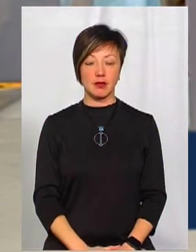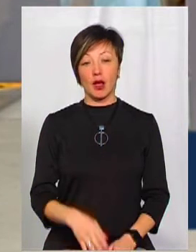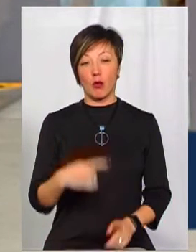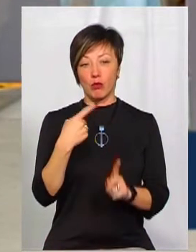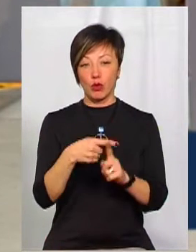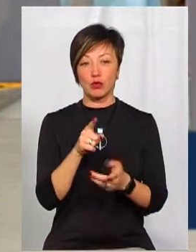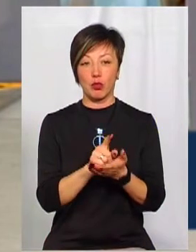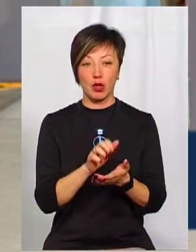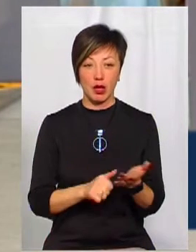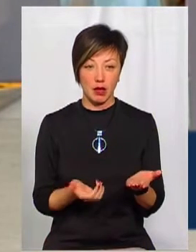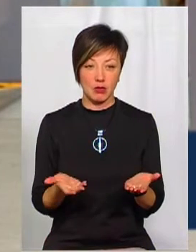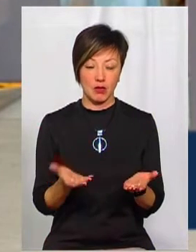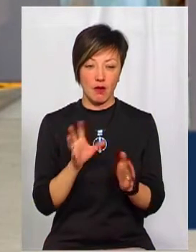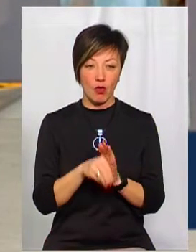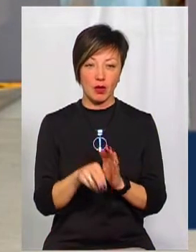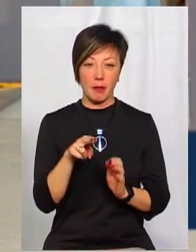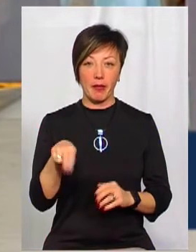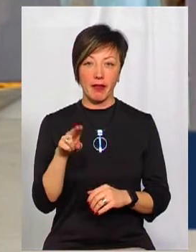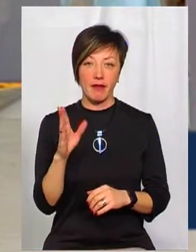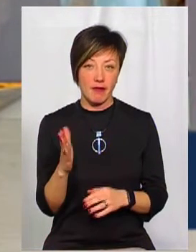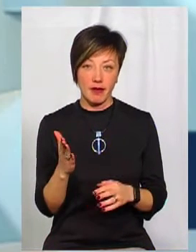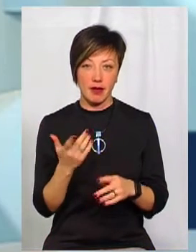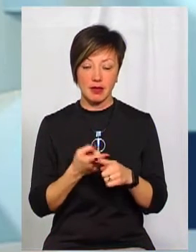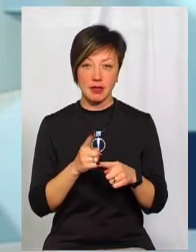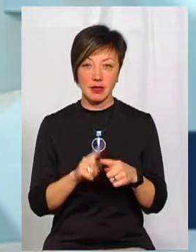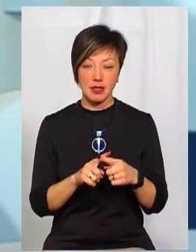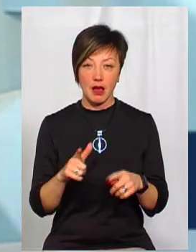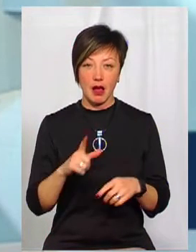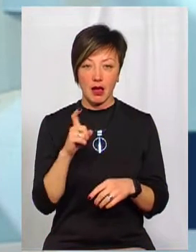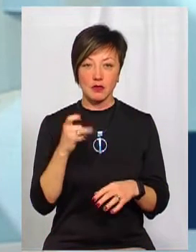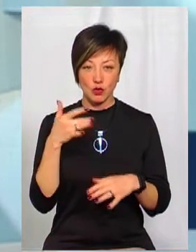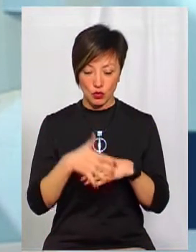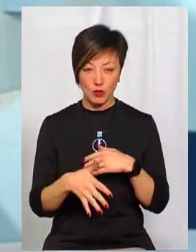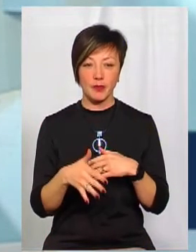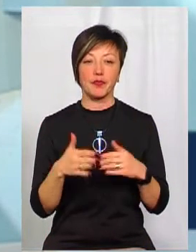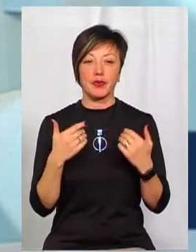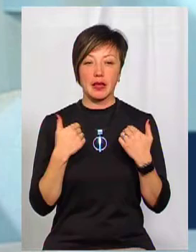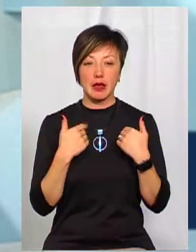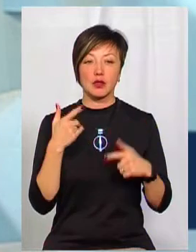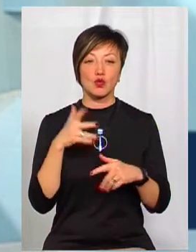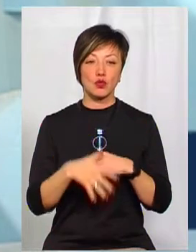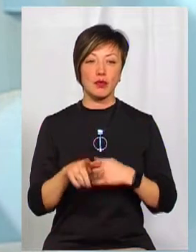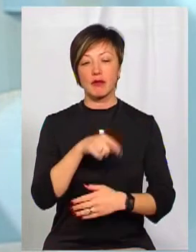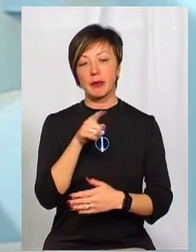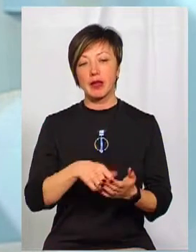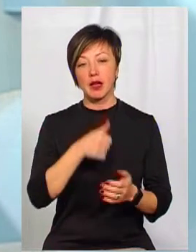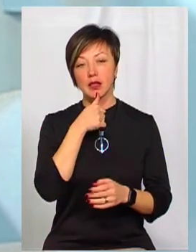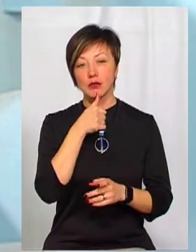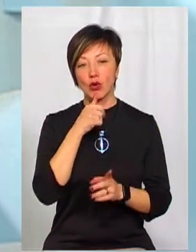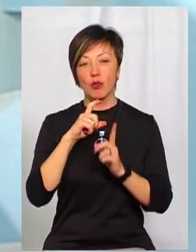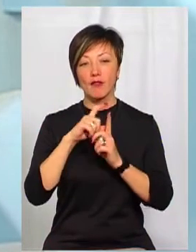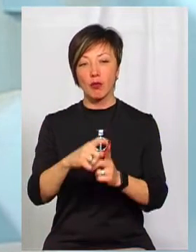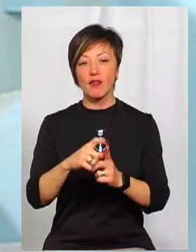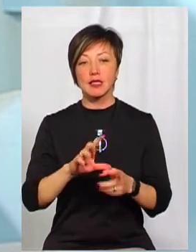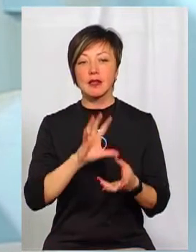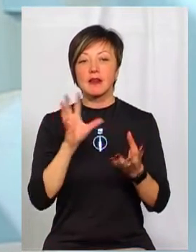Ну, плюс податок ще там враховано, ПДВ на той газ торічний. Ви зрозуміли? Ну, я зрозумів питання. Дякую. Давайте я спробую